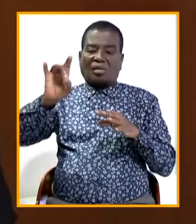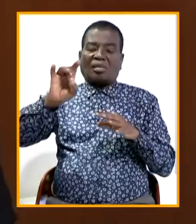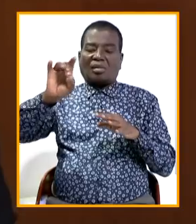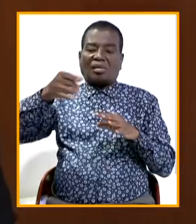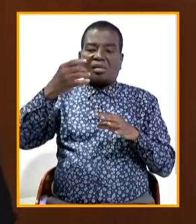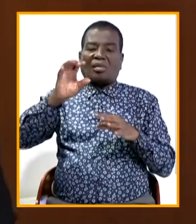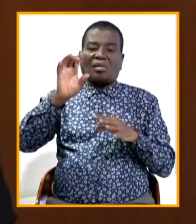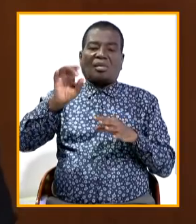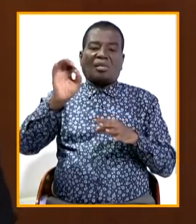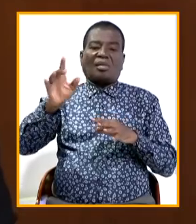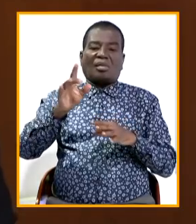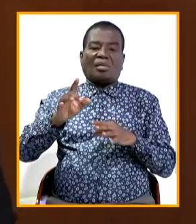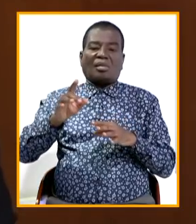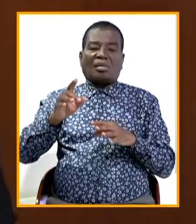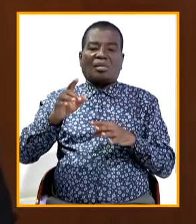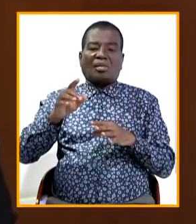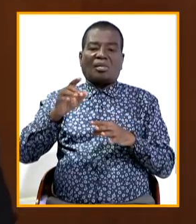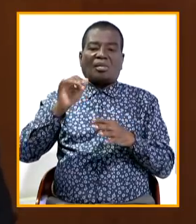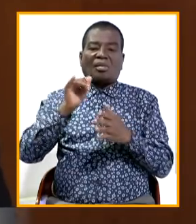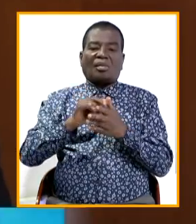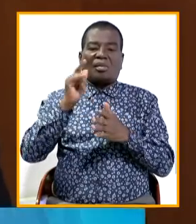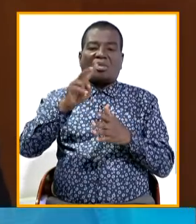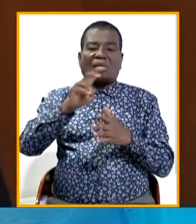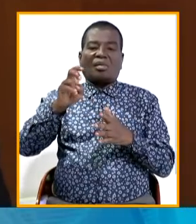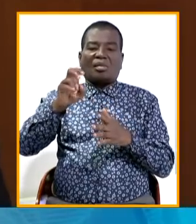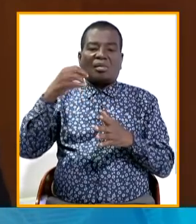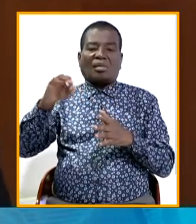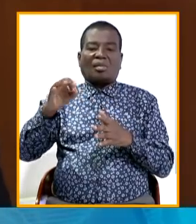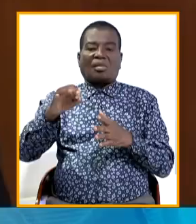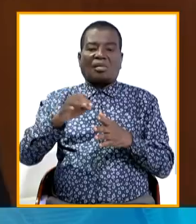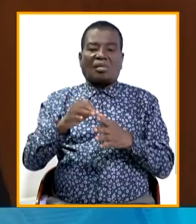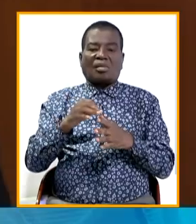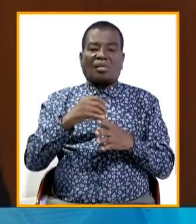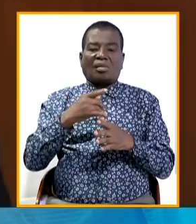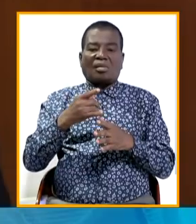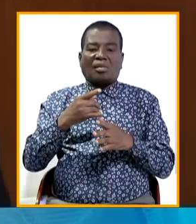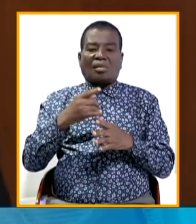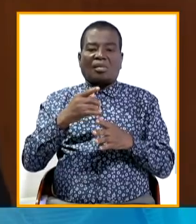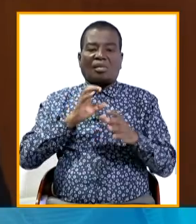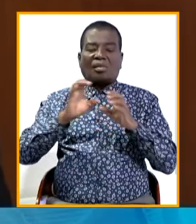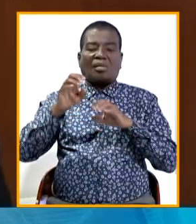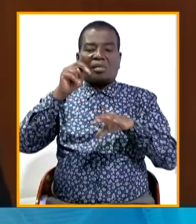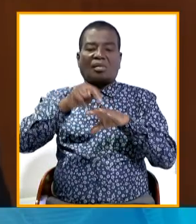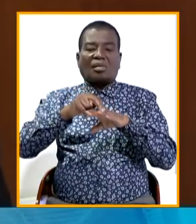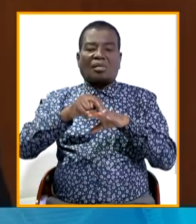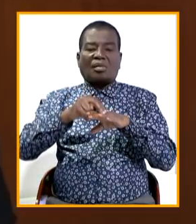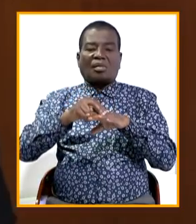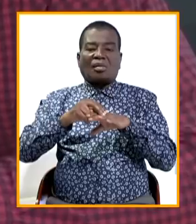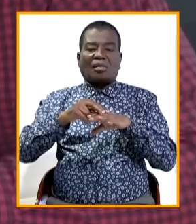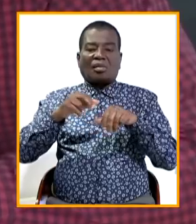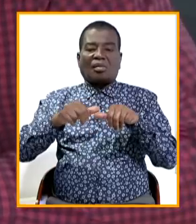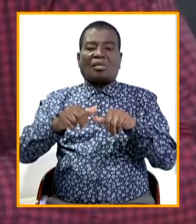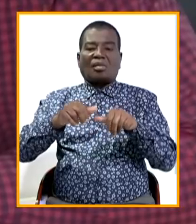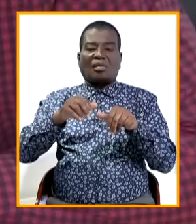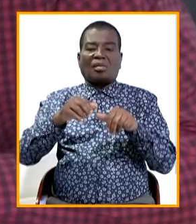91. Le coût de l'opération est de 200 francs, prélevé uniquement sur le crédit de communication et dure au